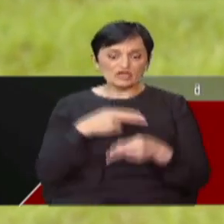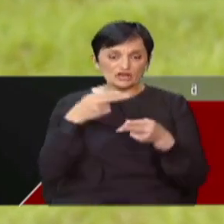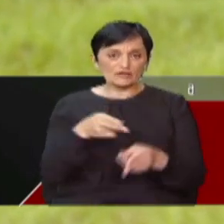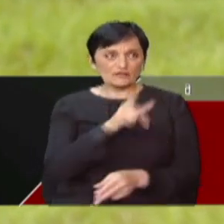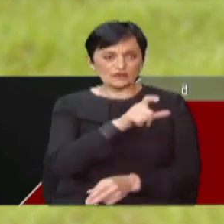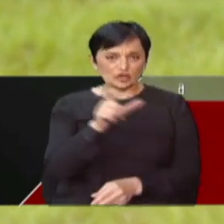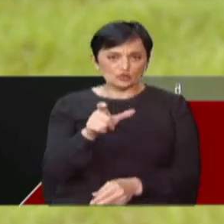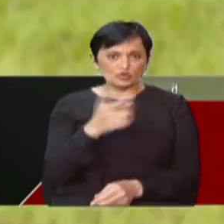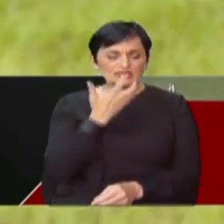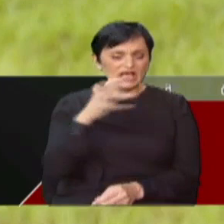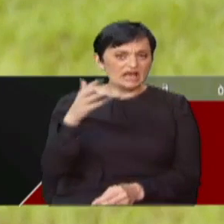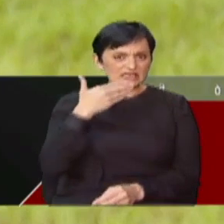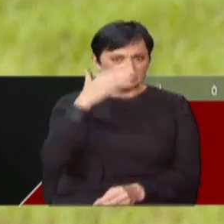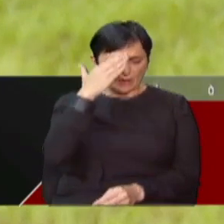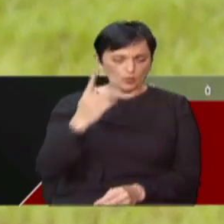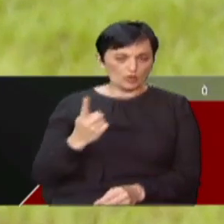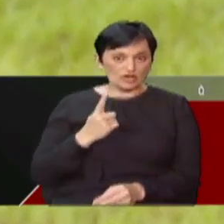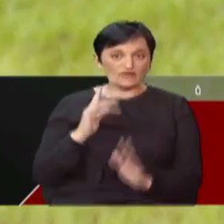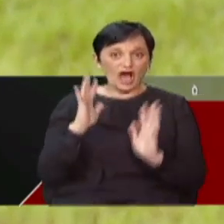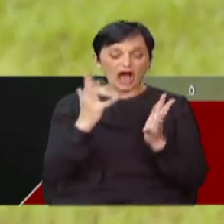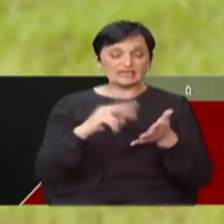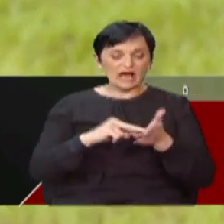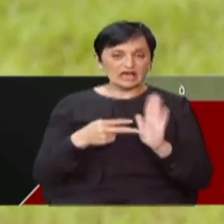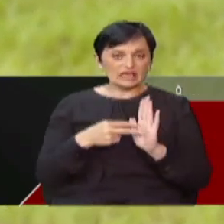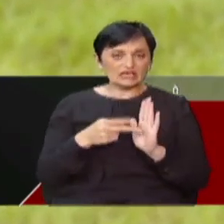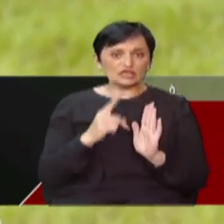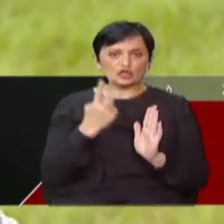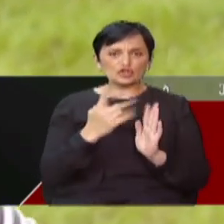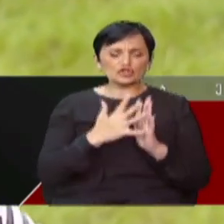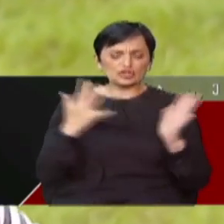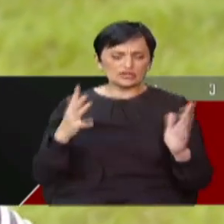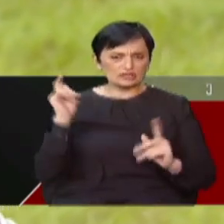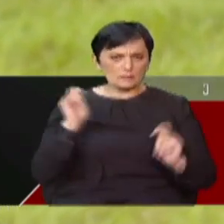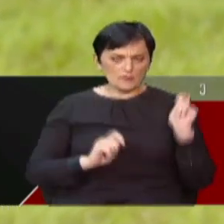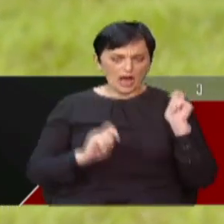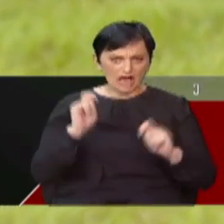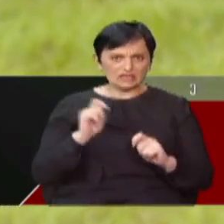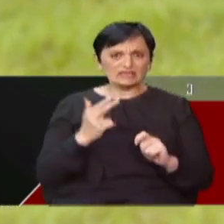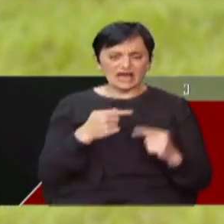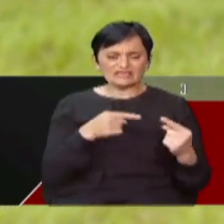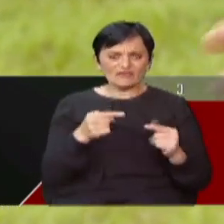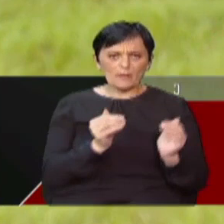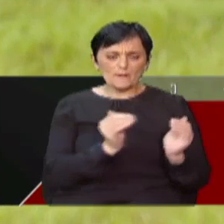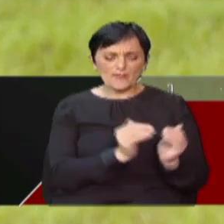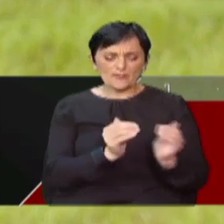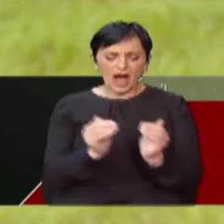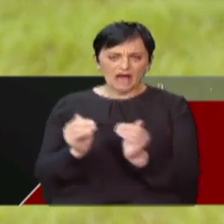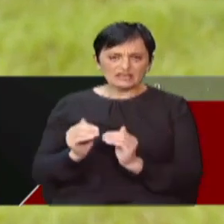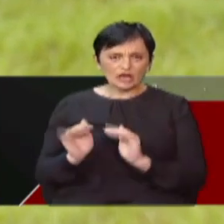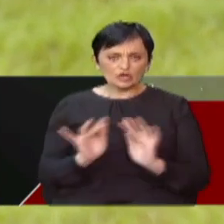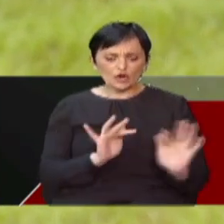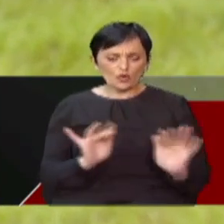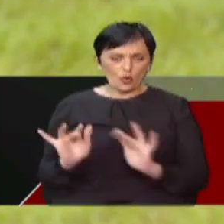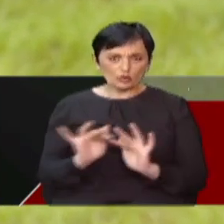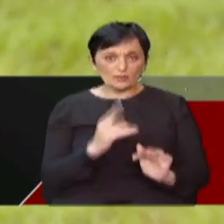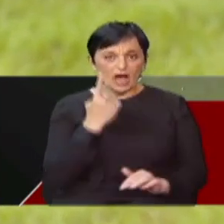წინ ველოდება ცხელი ზაფხული. ანაკლიაში იგეგმება წელს ერთი დიდი ფესტივალი და სხვა პატარ-პატარა რაღაც ღონისძიებები.